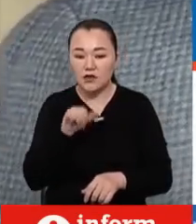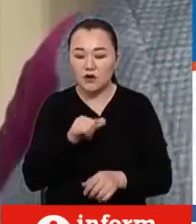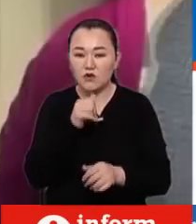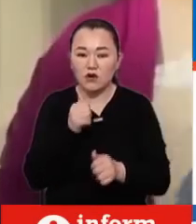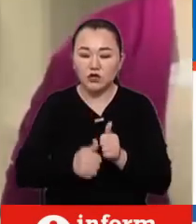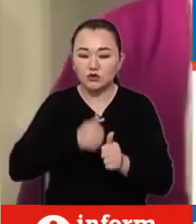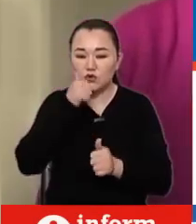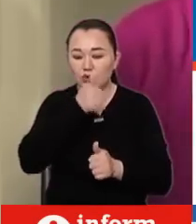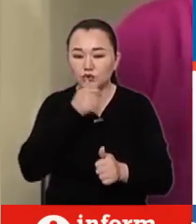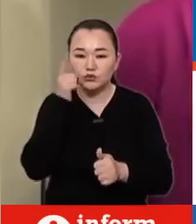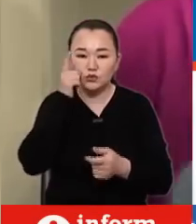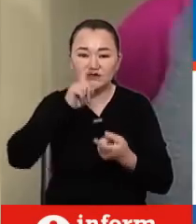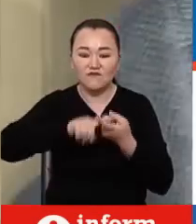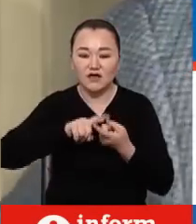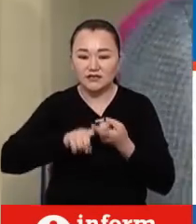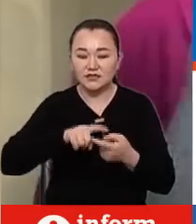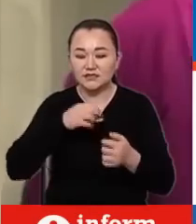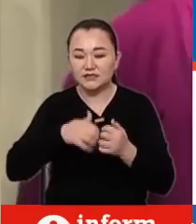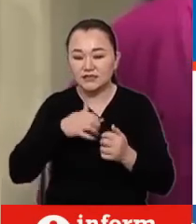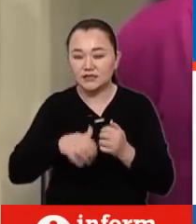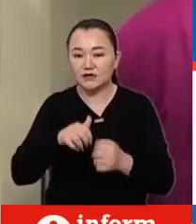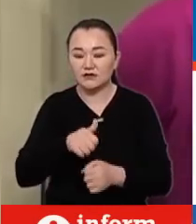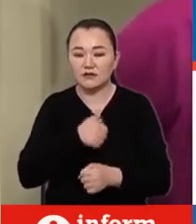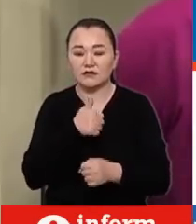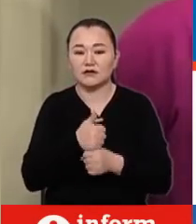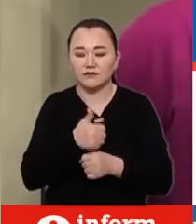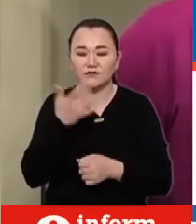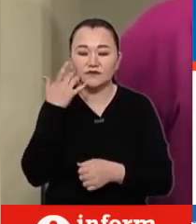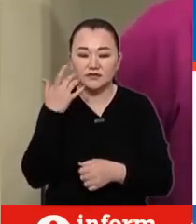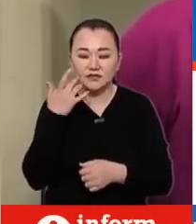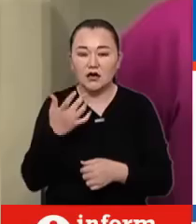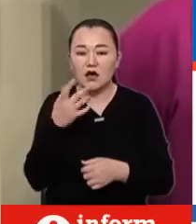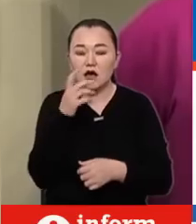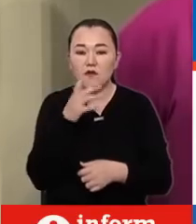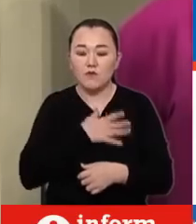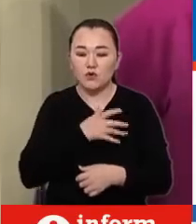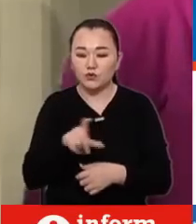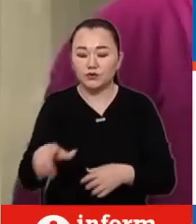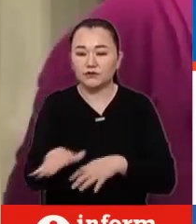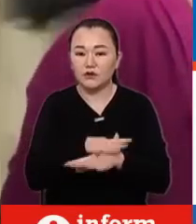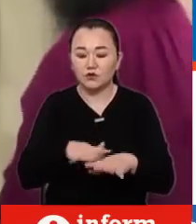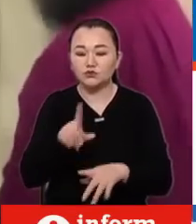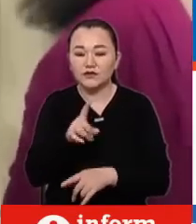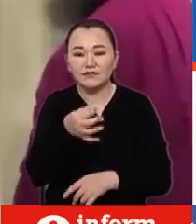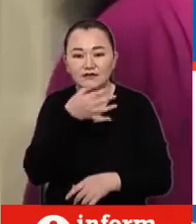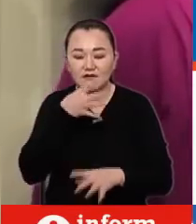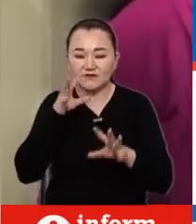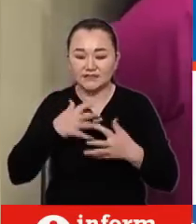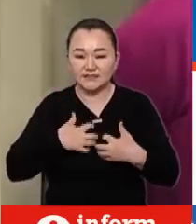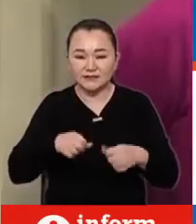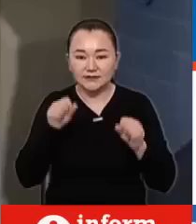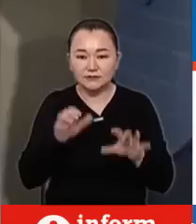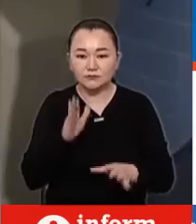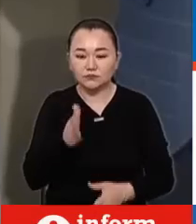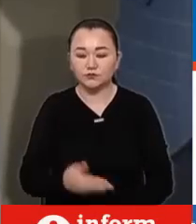бойы ұялы байланыс операторлары арасындағы көшбасшы болып келе жатыр. Абоненттеріміздің көңілінен шығу үшін бар күшімізді